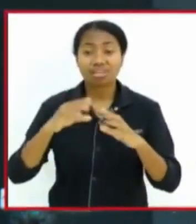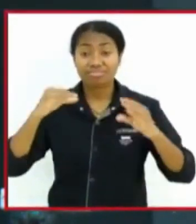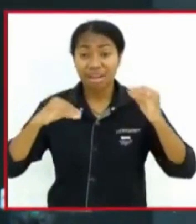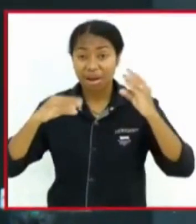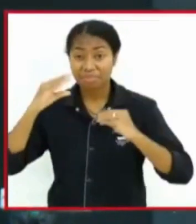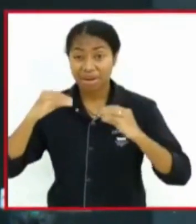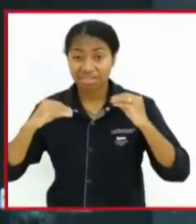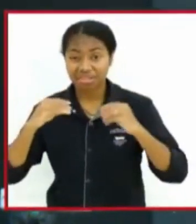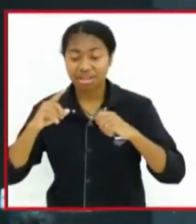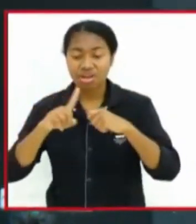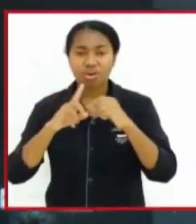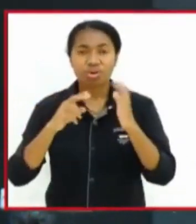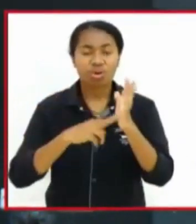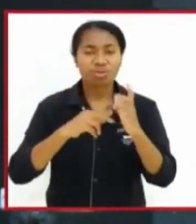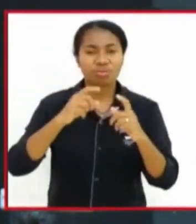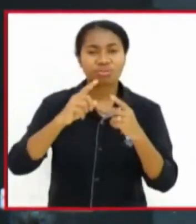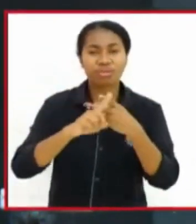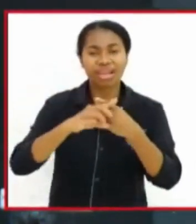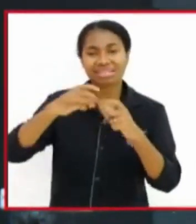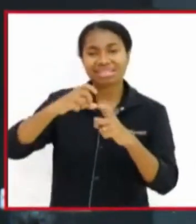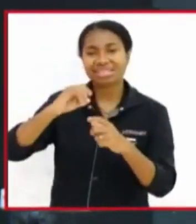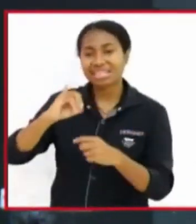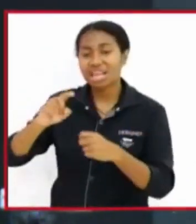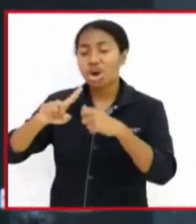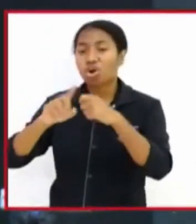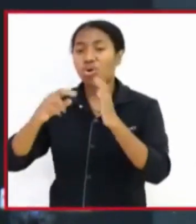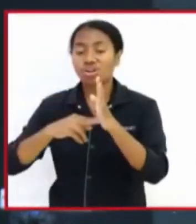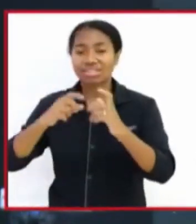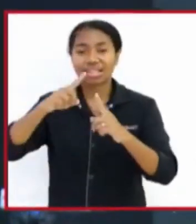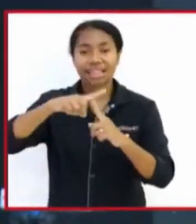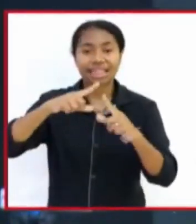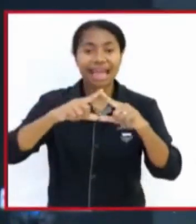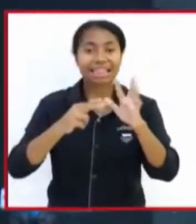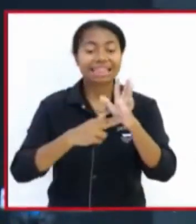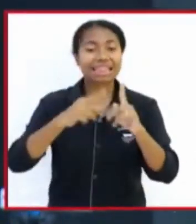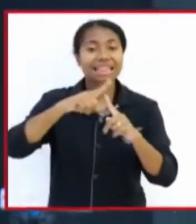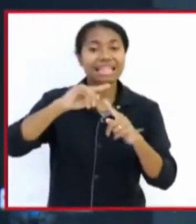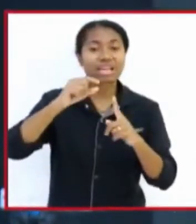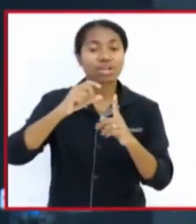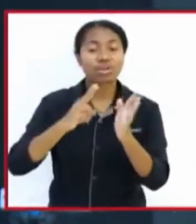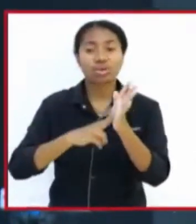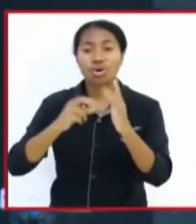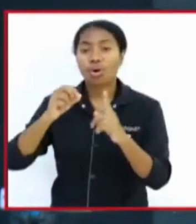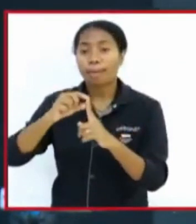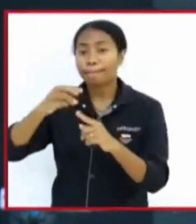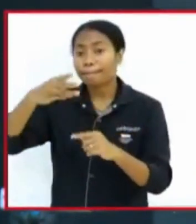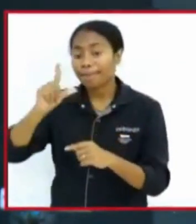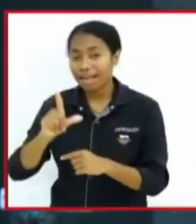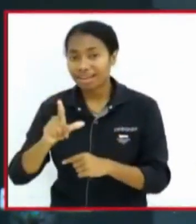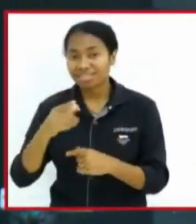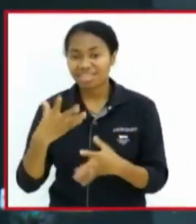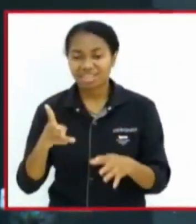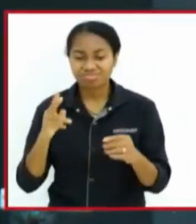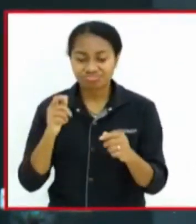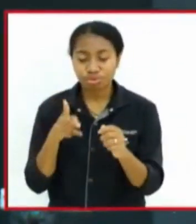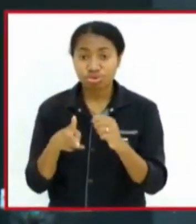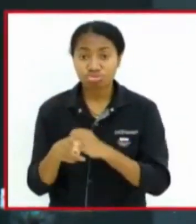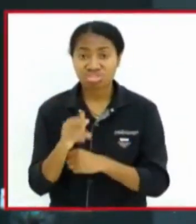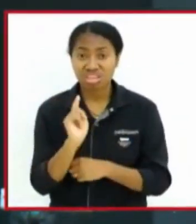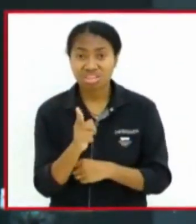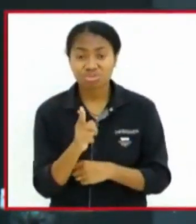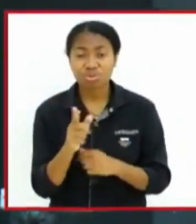Konvensi Konstantinopel akhirnya diputuskan bahwa wilayah Terusan Suez